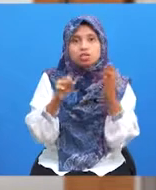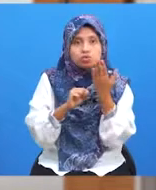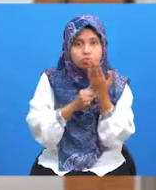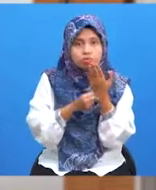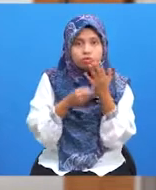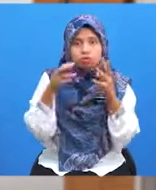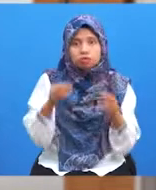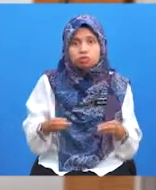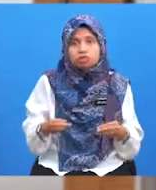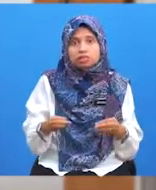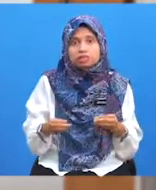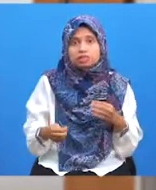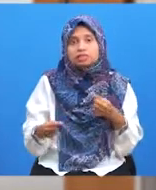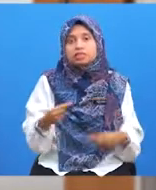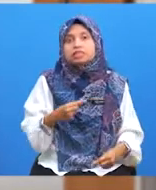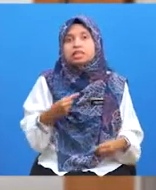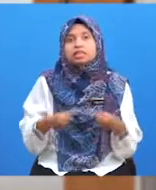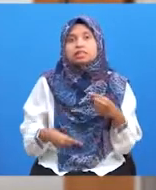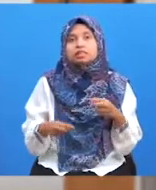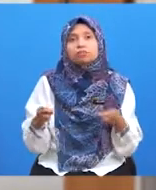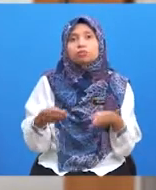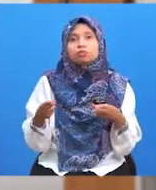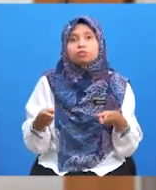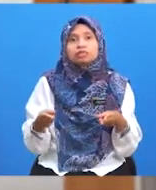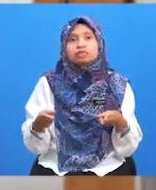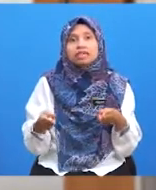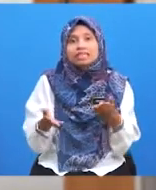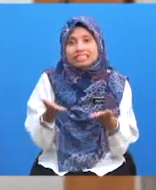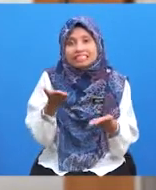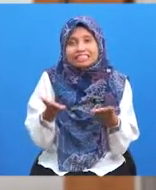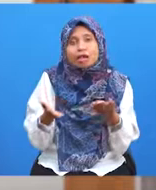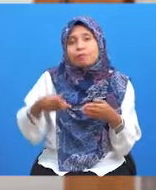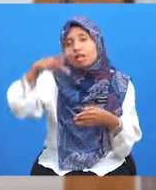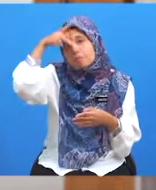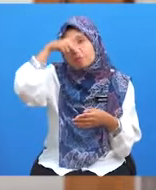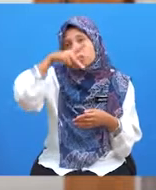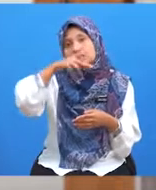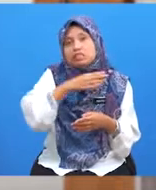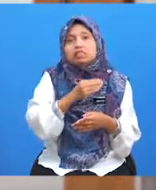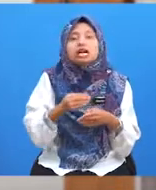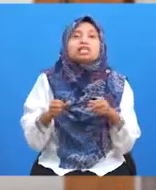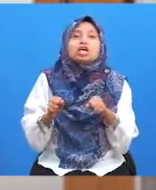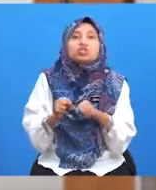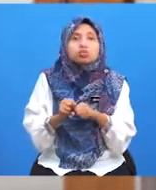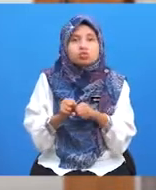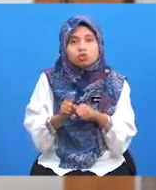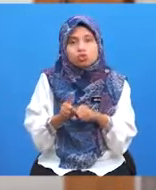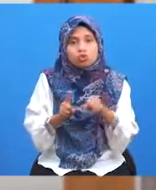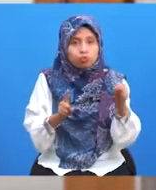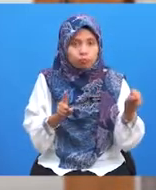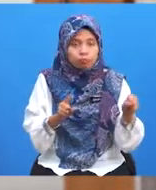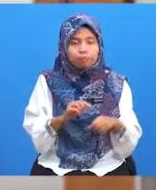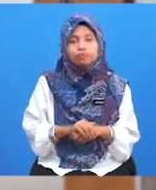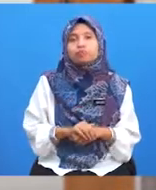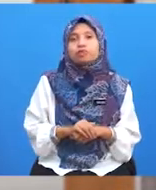gaya pengurusan teknologi kestabilan politik dan sosial-budaya Baiklah